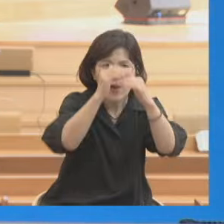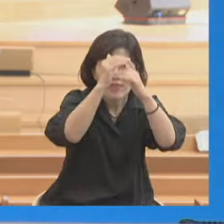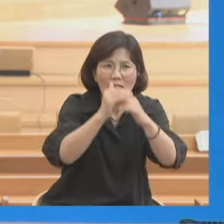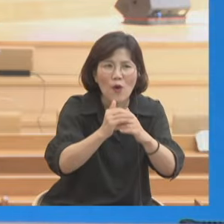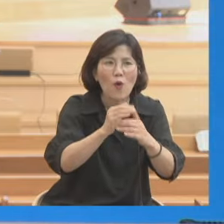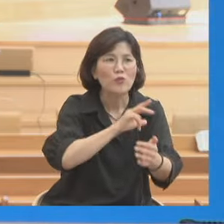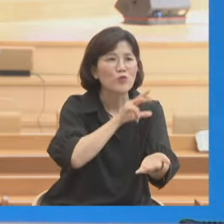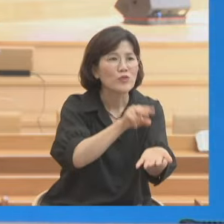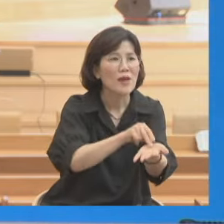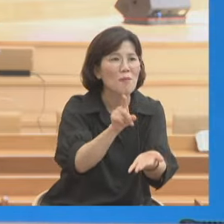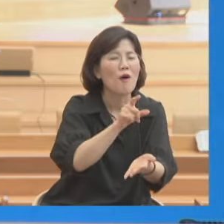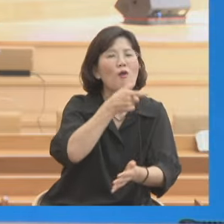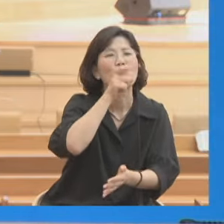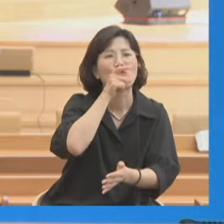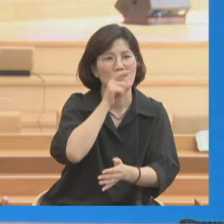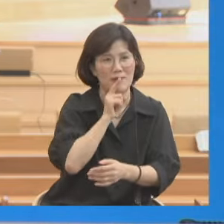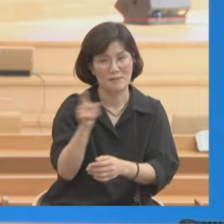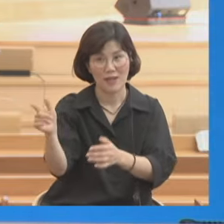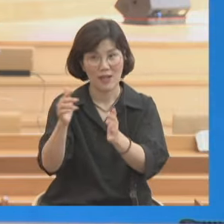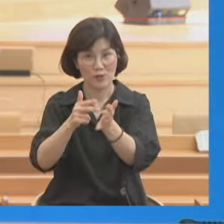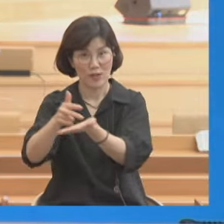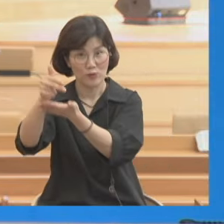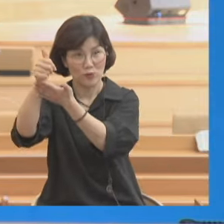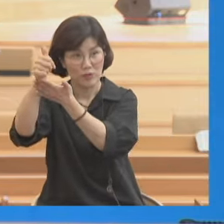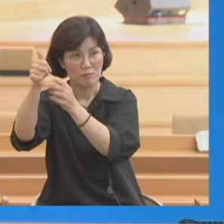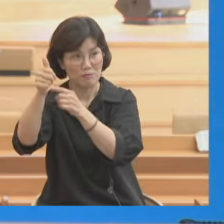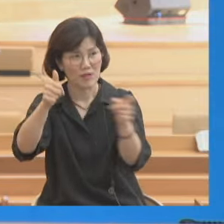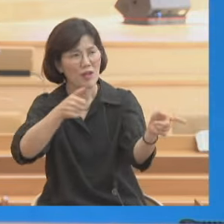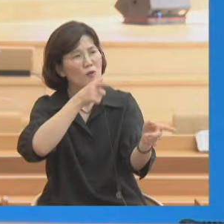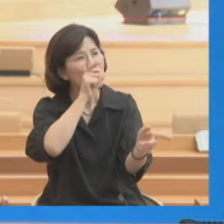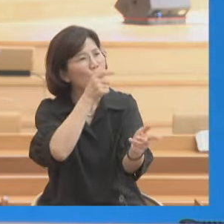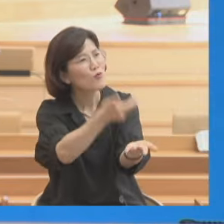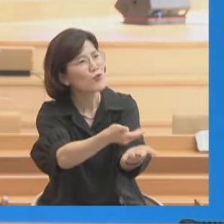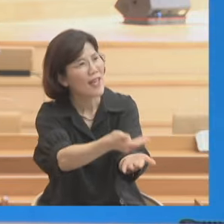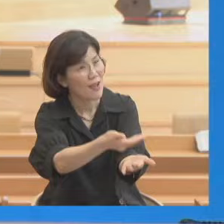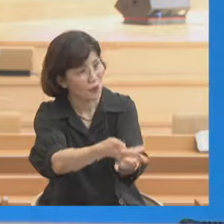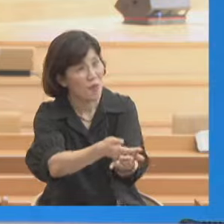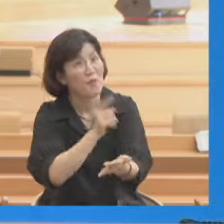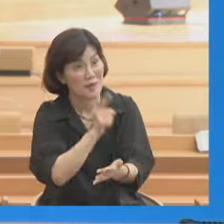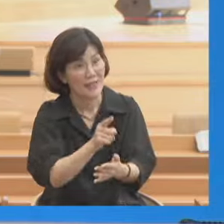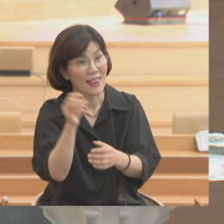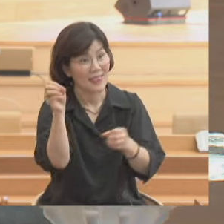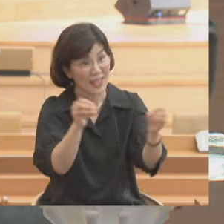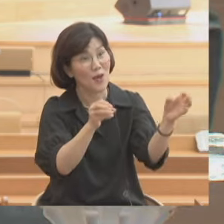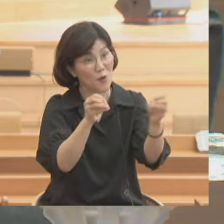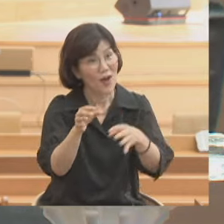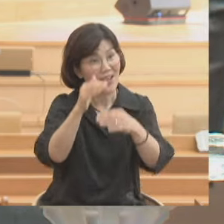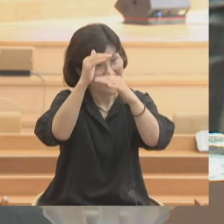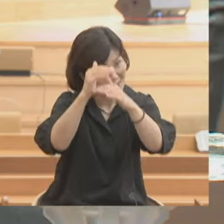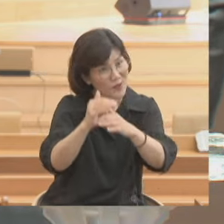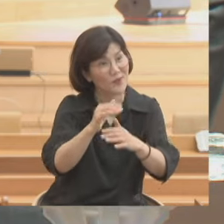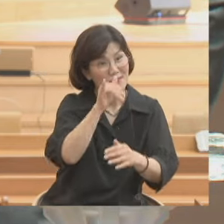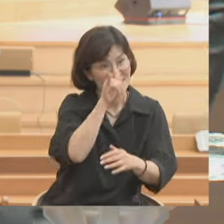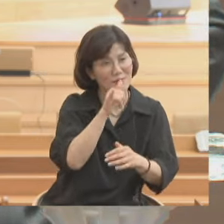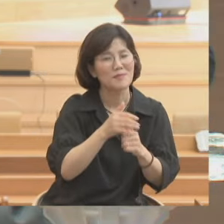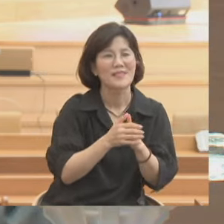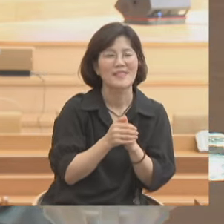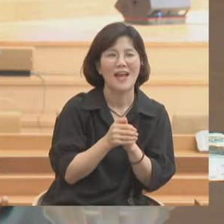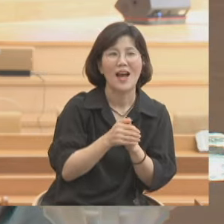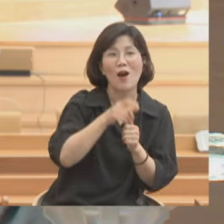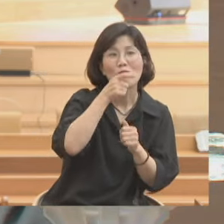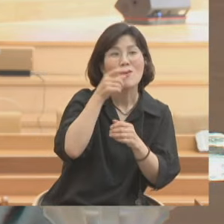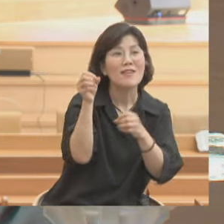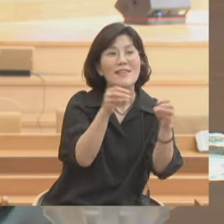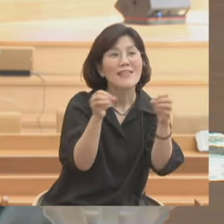물좀 달라고 주님이 요청을 하셨어요. 그렇게 시작된 대화가 15절에 어떻게 이 물과 관련해서